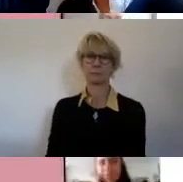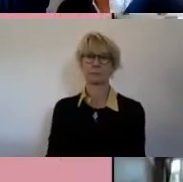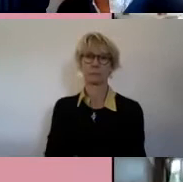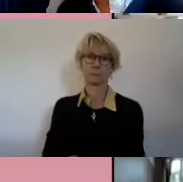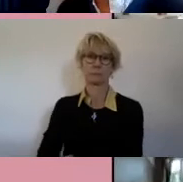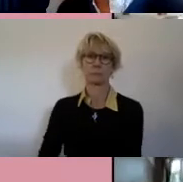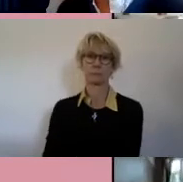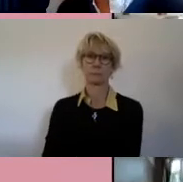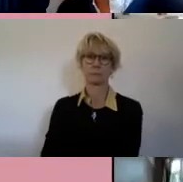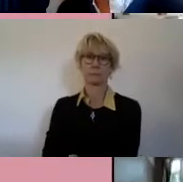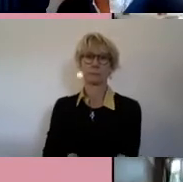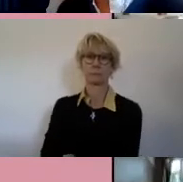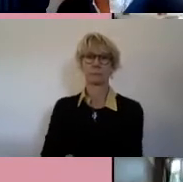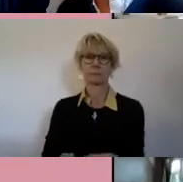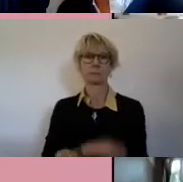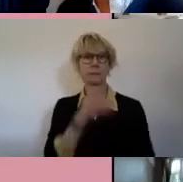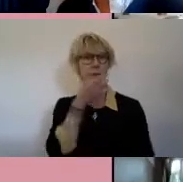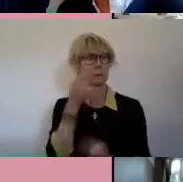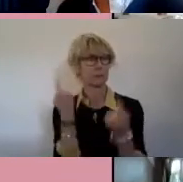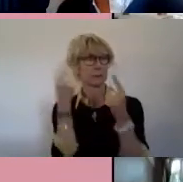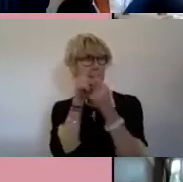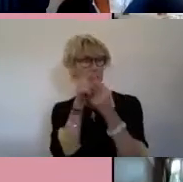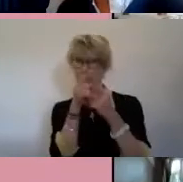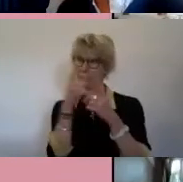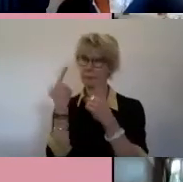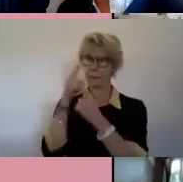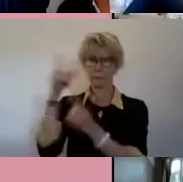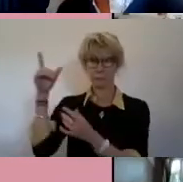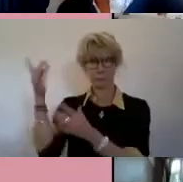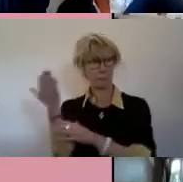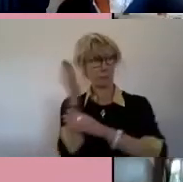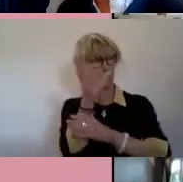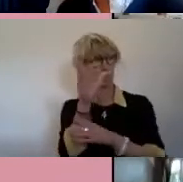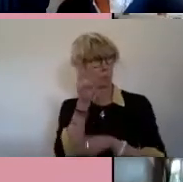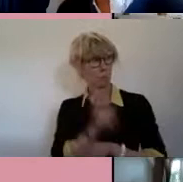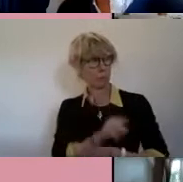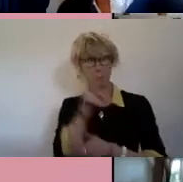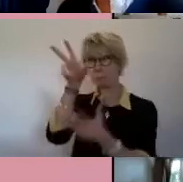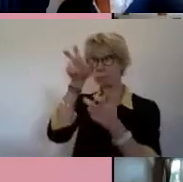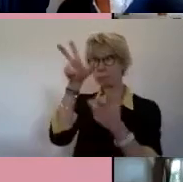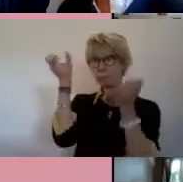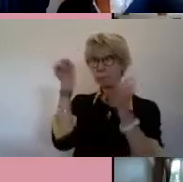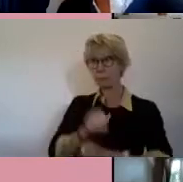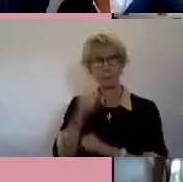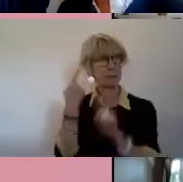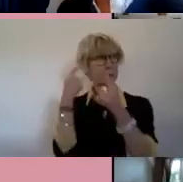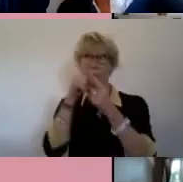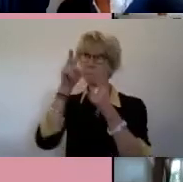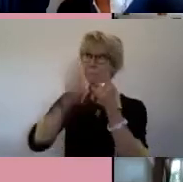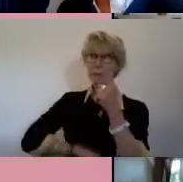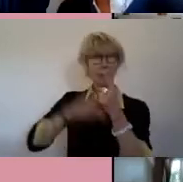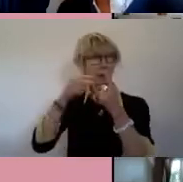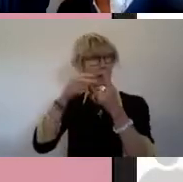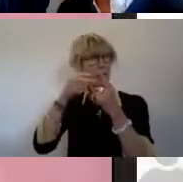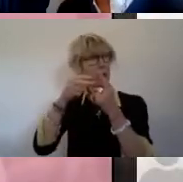Une thématique à consommer avec modération, parce que c'est une thématique extrêmement dense,